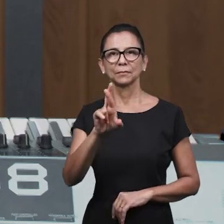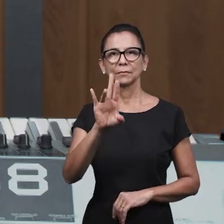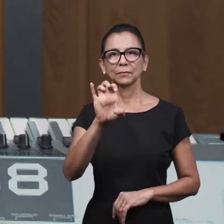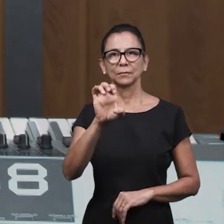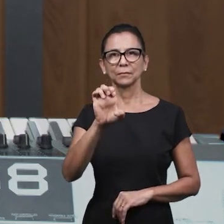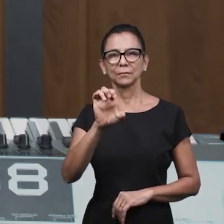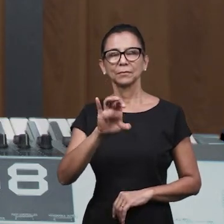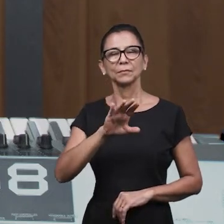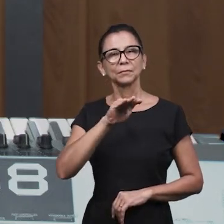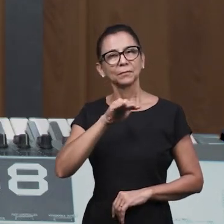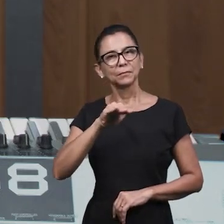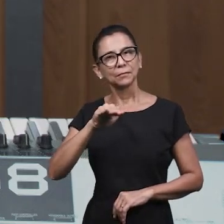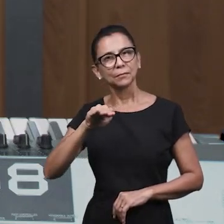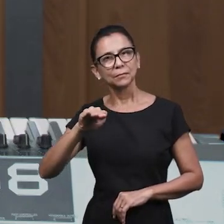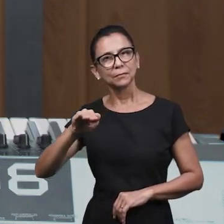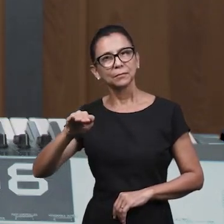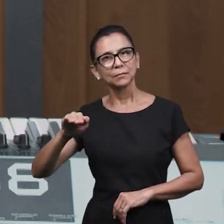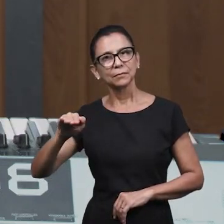Après, on va faire le ré long.